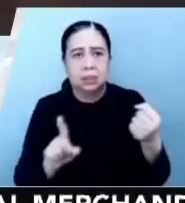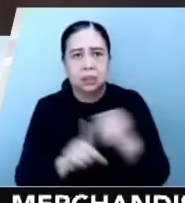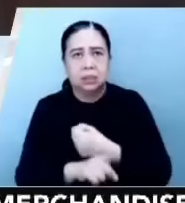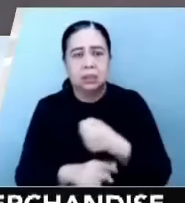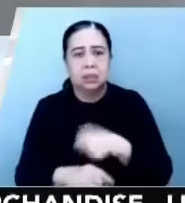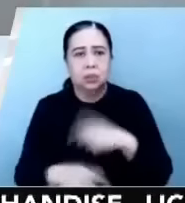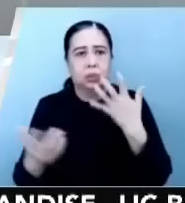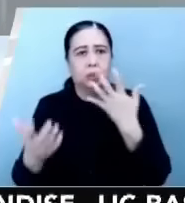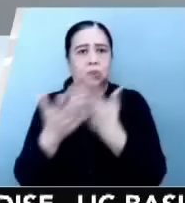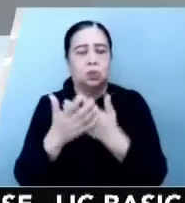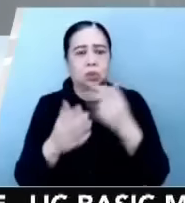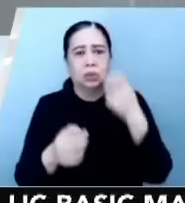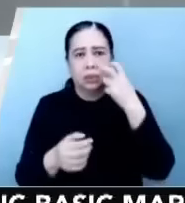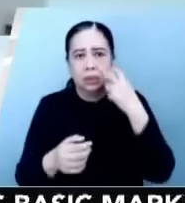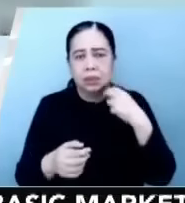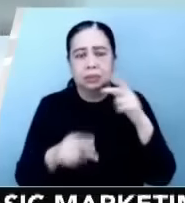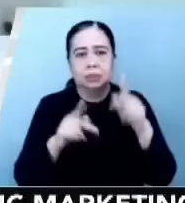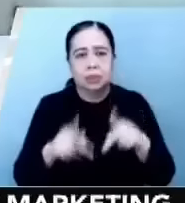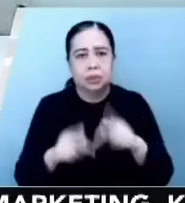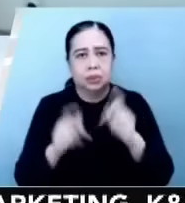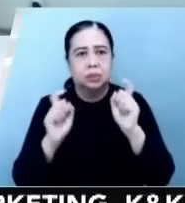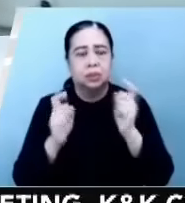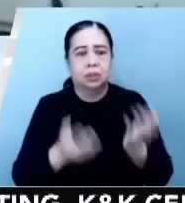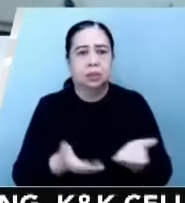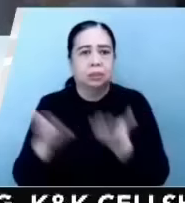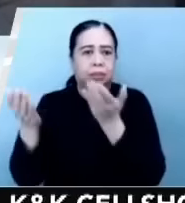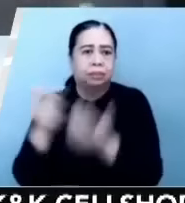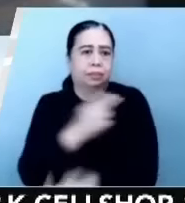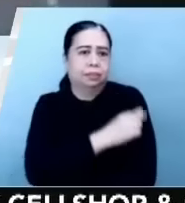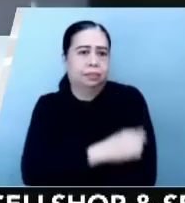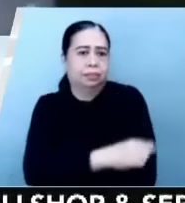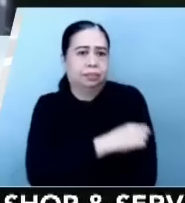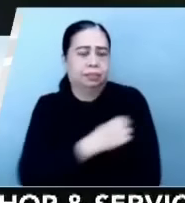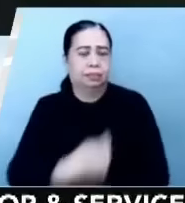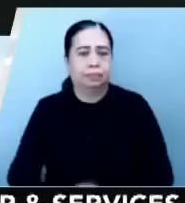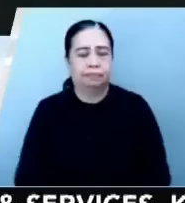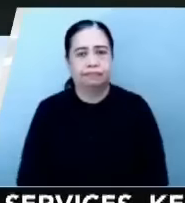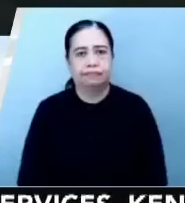kanya. Agad din siyang dinala sa ospital.